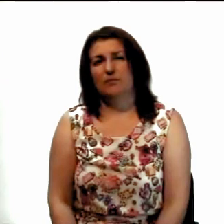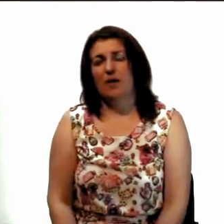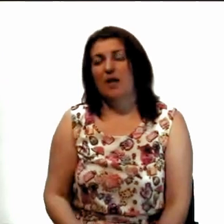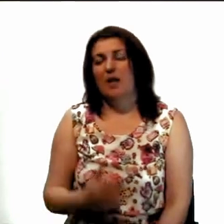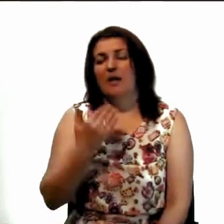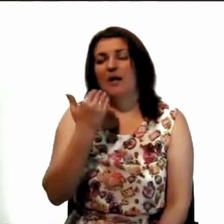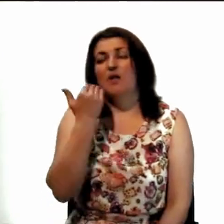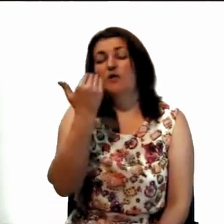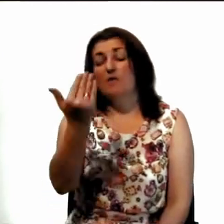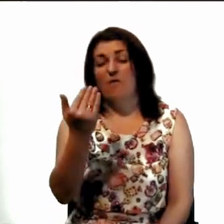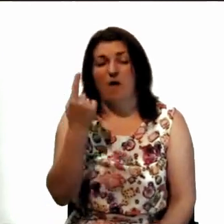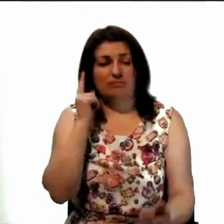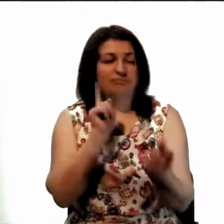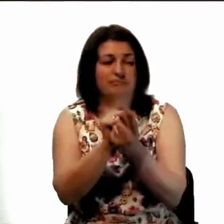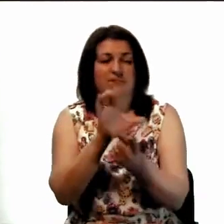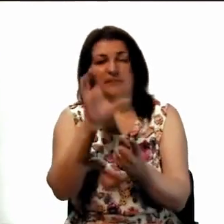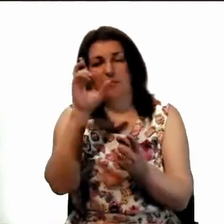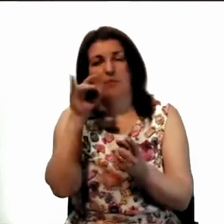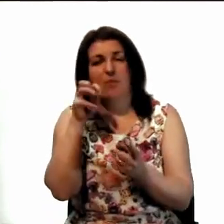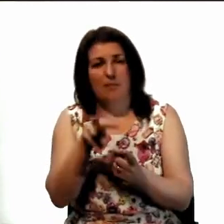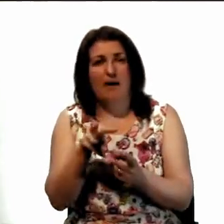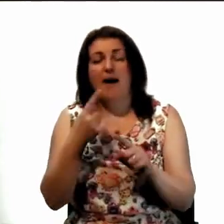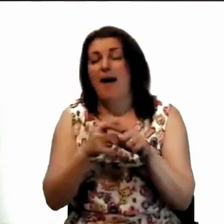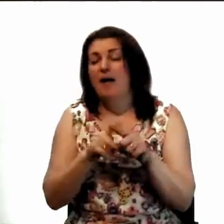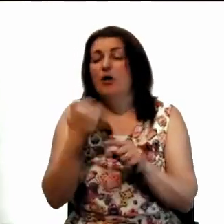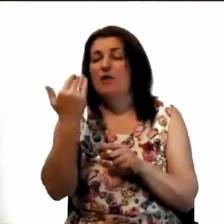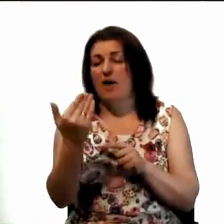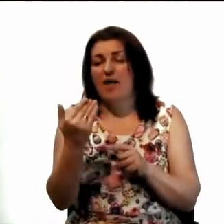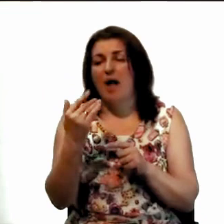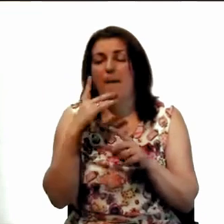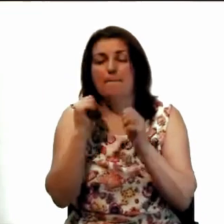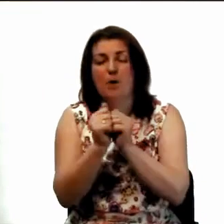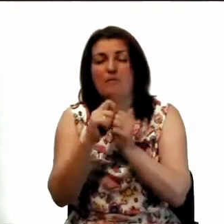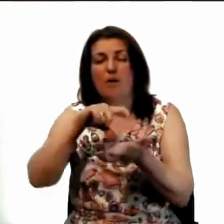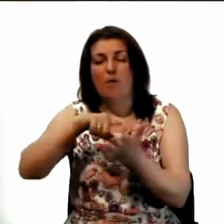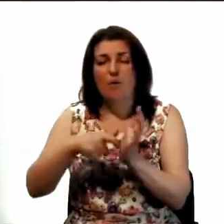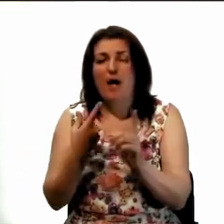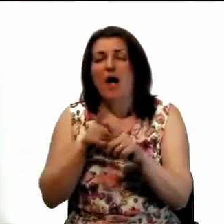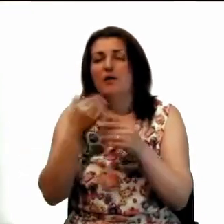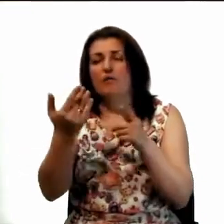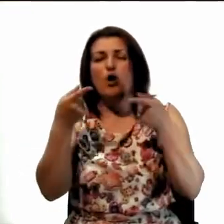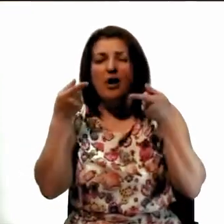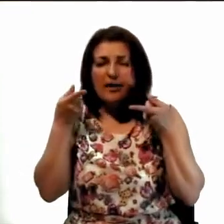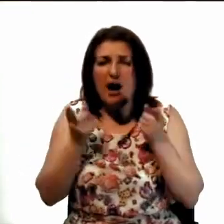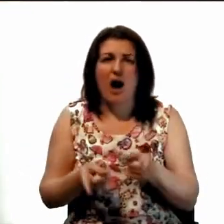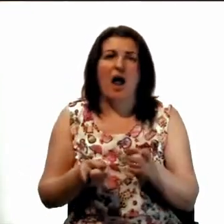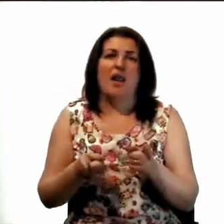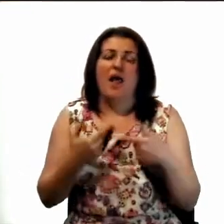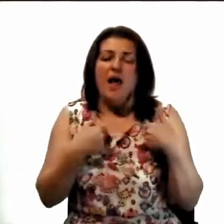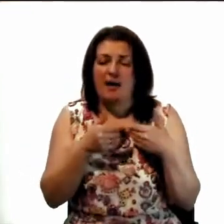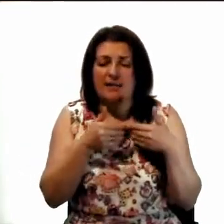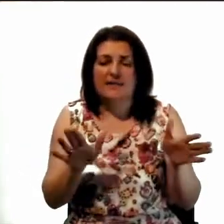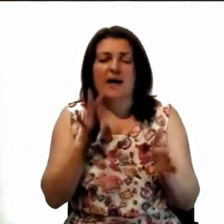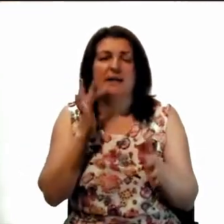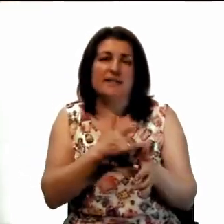Твой тет-а-тет с Богом – это твоя молитвенная комната, это твое реально раскаянное